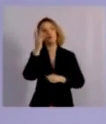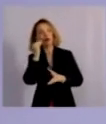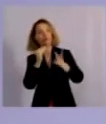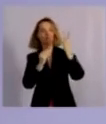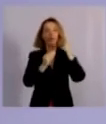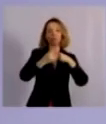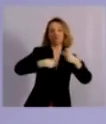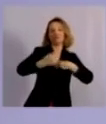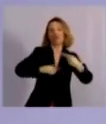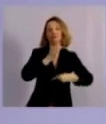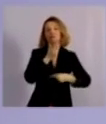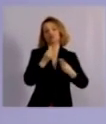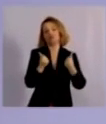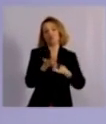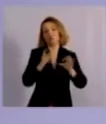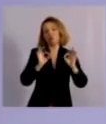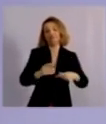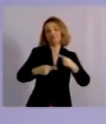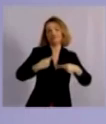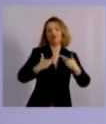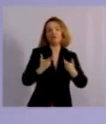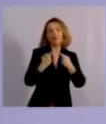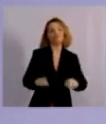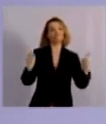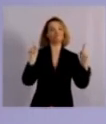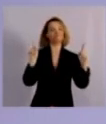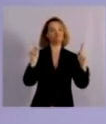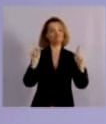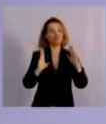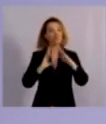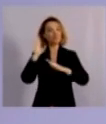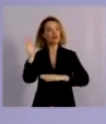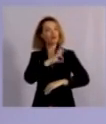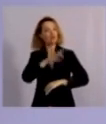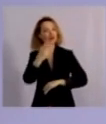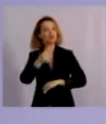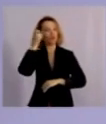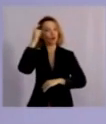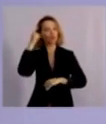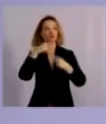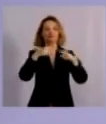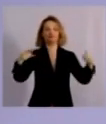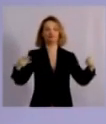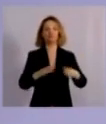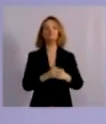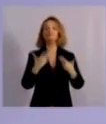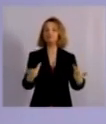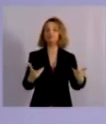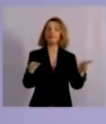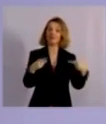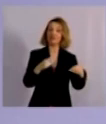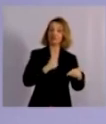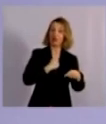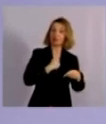δηλαδή με αυτόν τον τρόπο και οι καθηγητές μας, οι δάσκαλοί μας, δυνατότητα να μαθαίνουν,